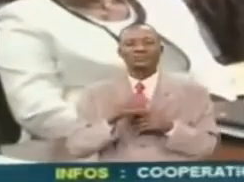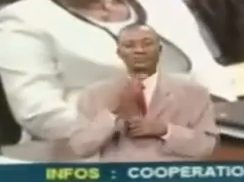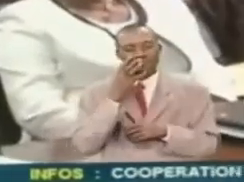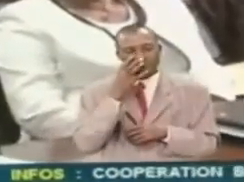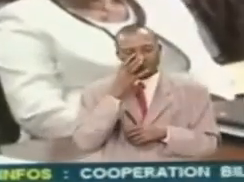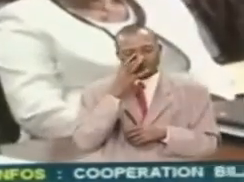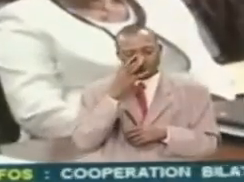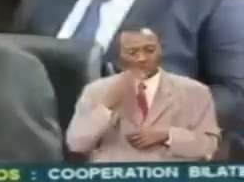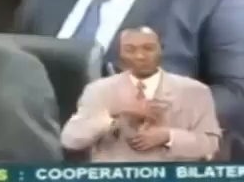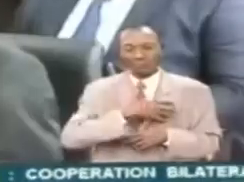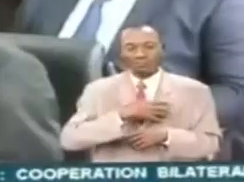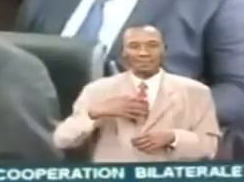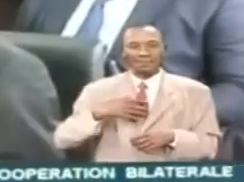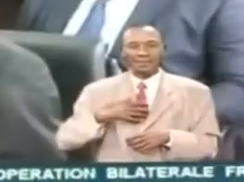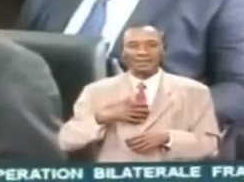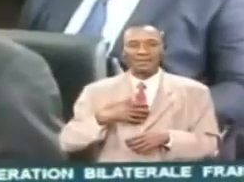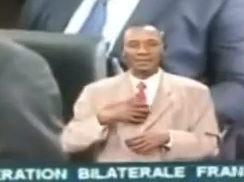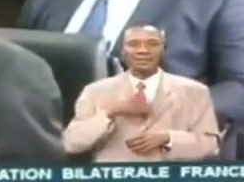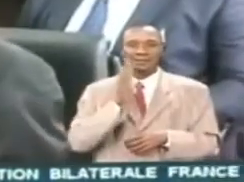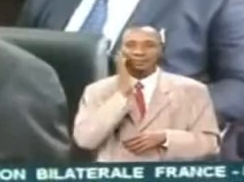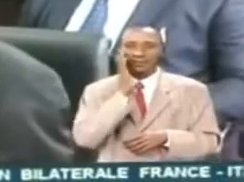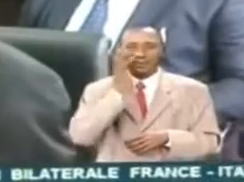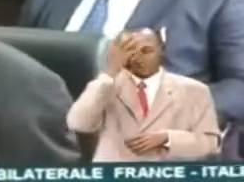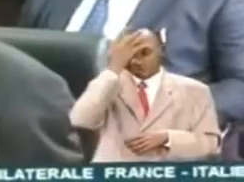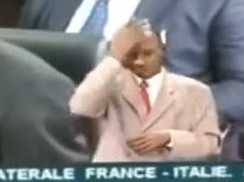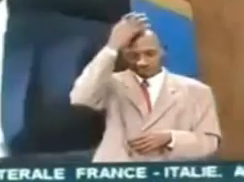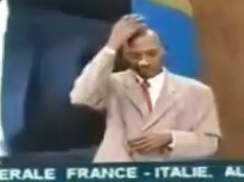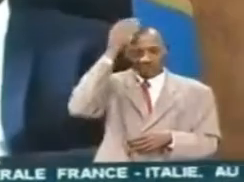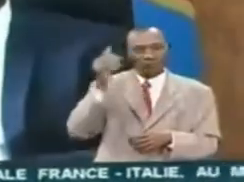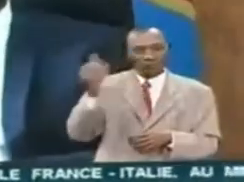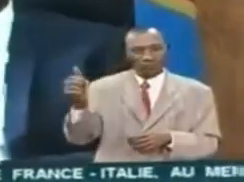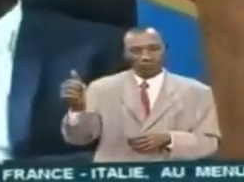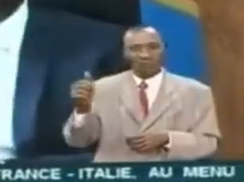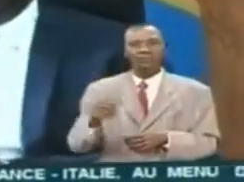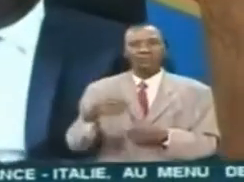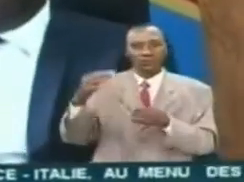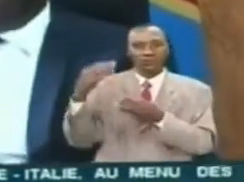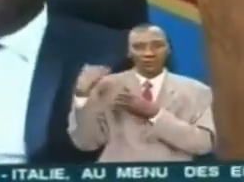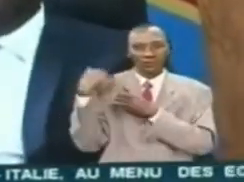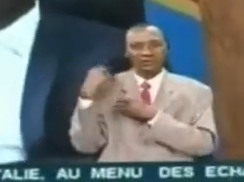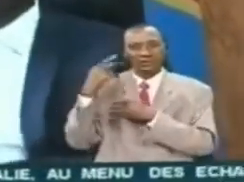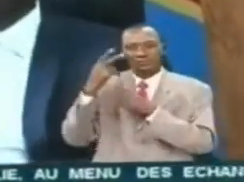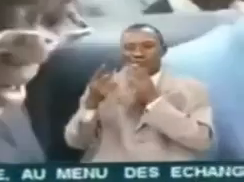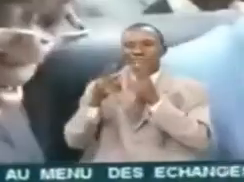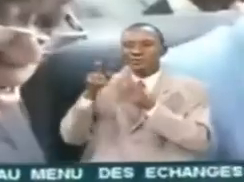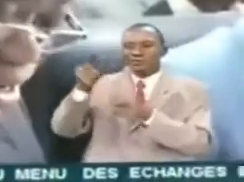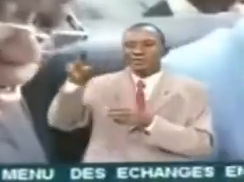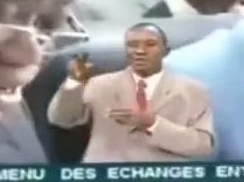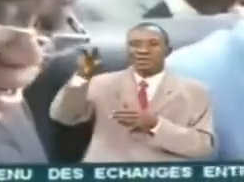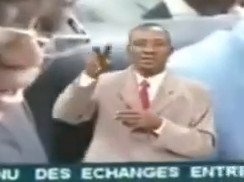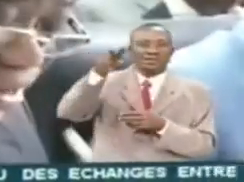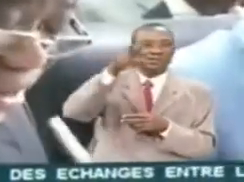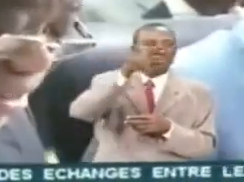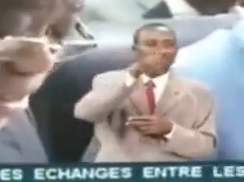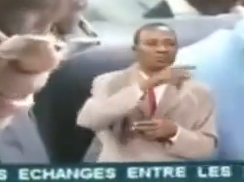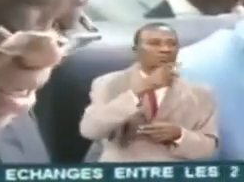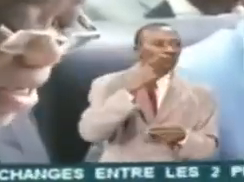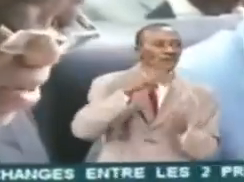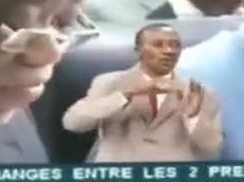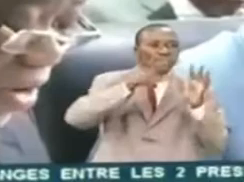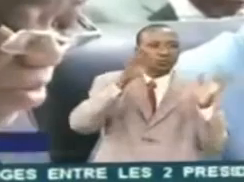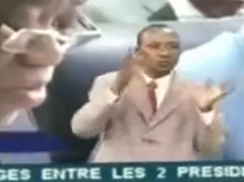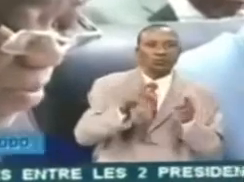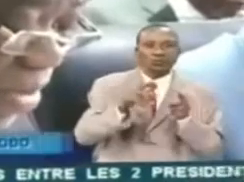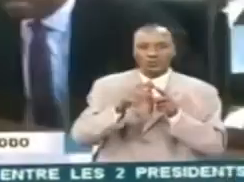Loukien qu'il a eu la charge de faire l'état des lieux avec dans son aspect humain 51 morts et annoncé par la